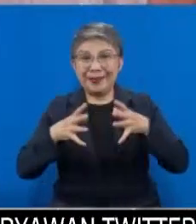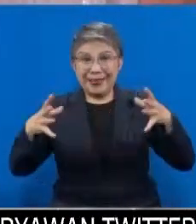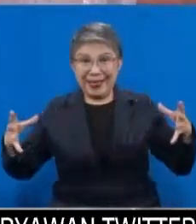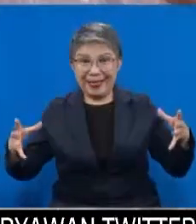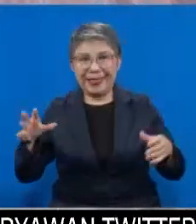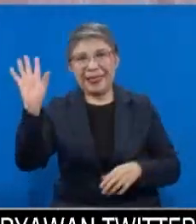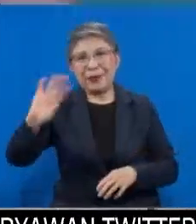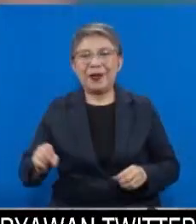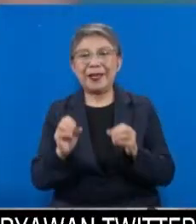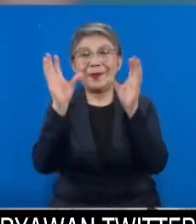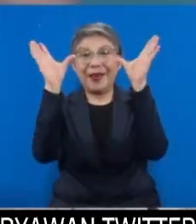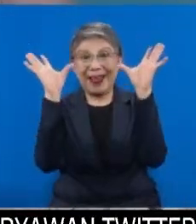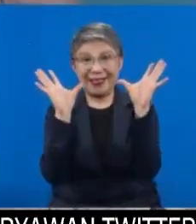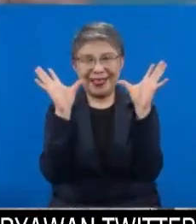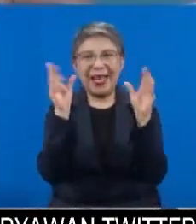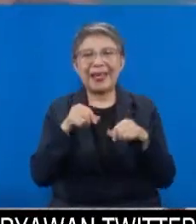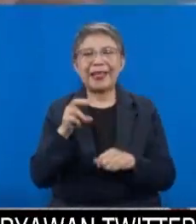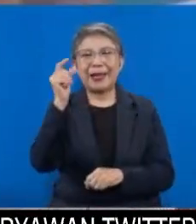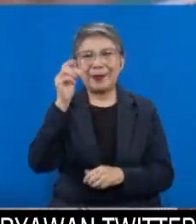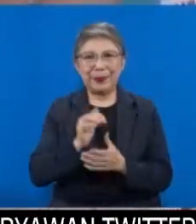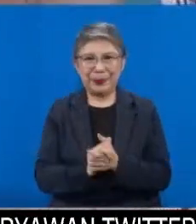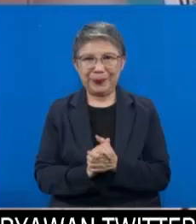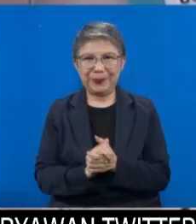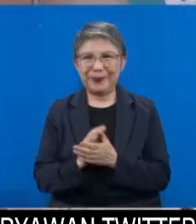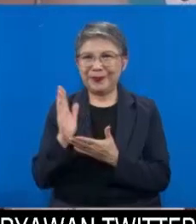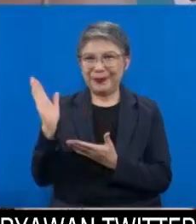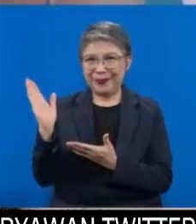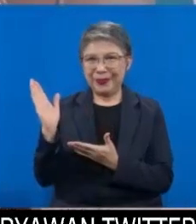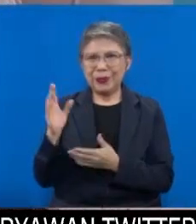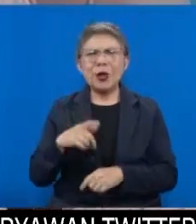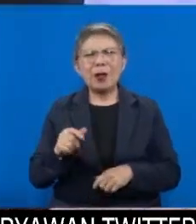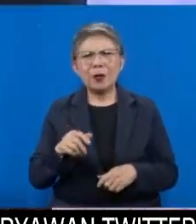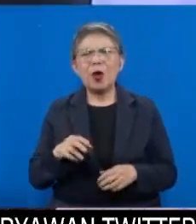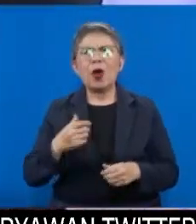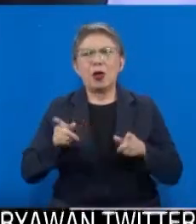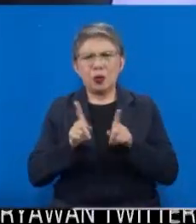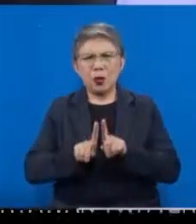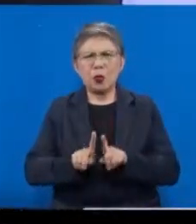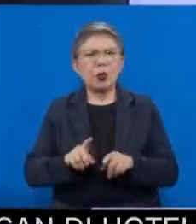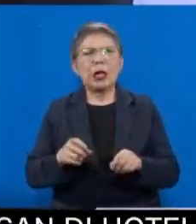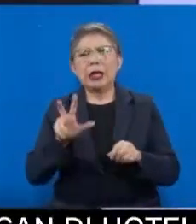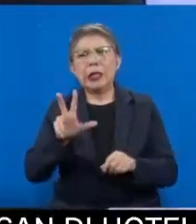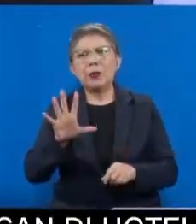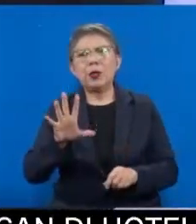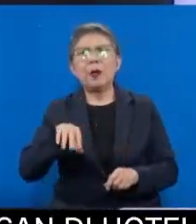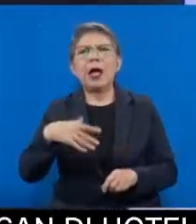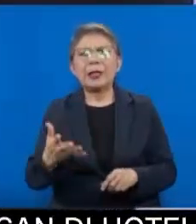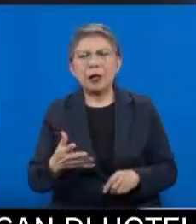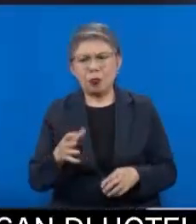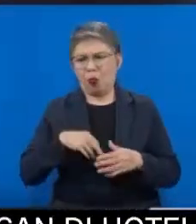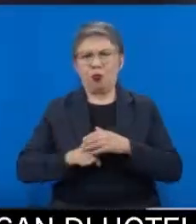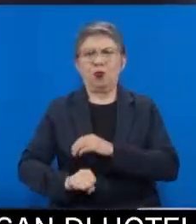Kabupaten Purwakarta, Jawa Barat pada Rabu. Di antara peserta, ada yang sudah menjalani pasutri selama 35 tahun hingga memiliki